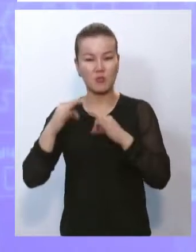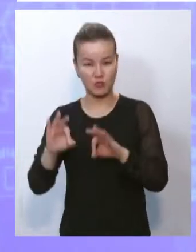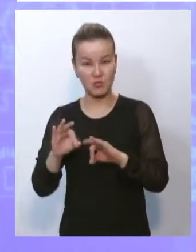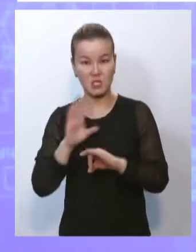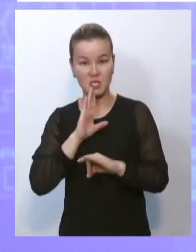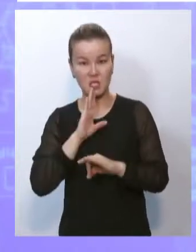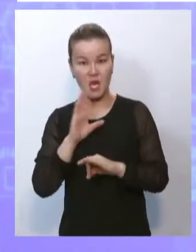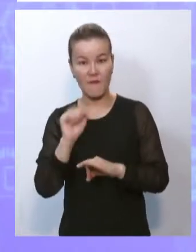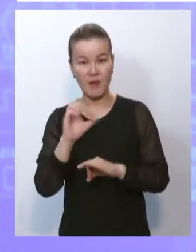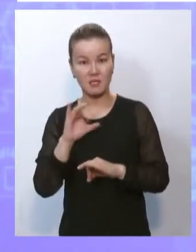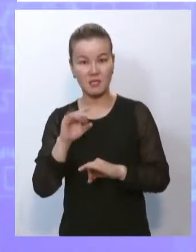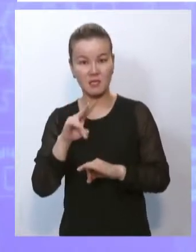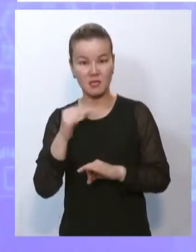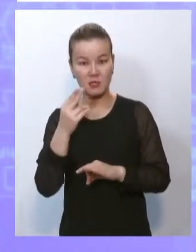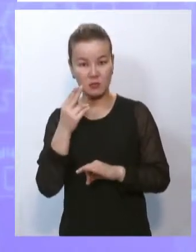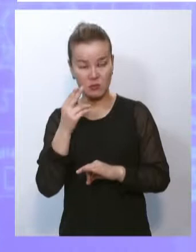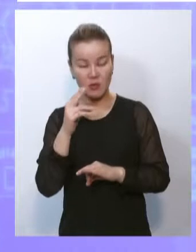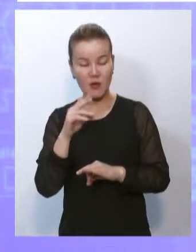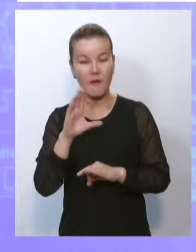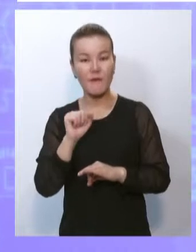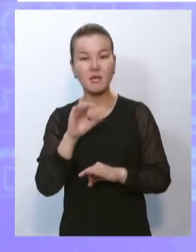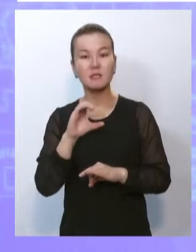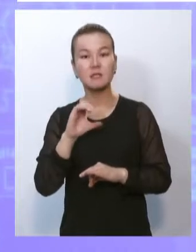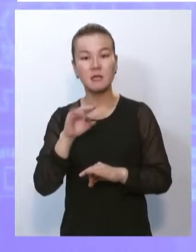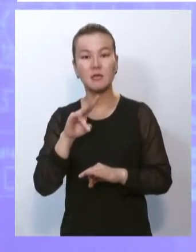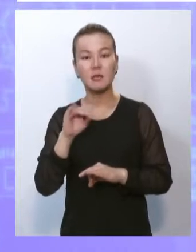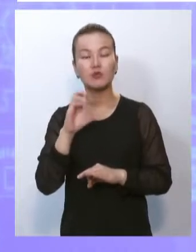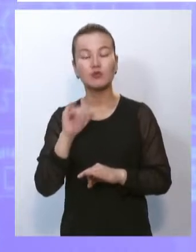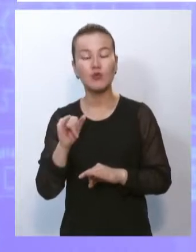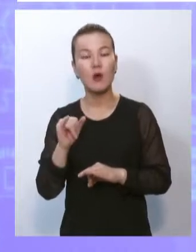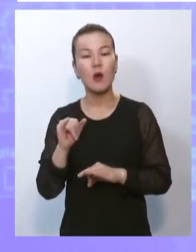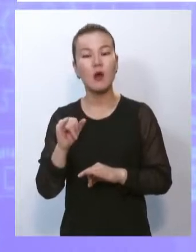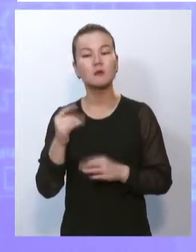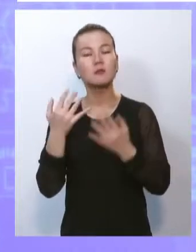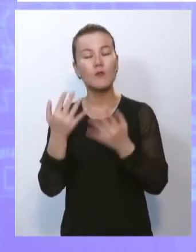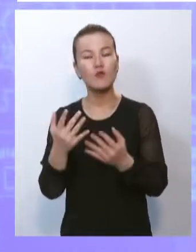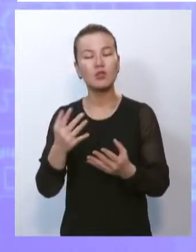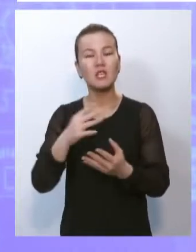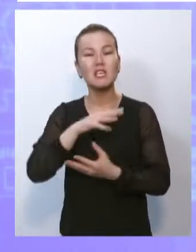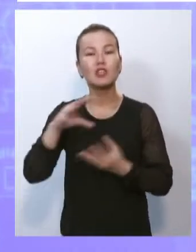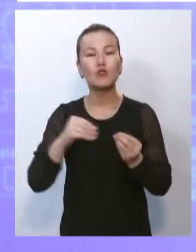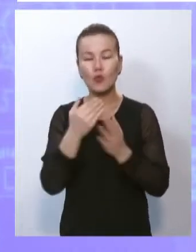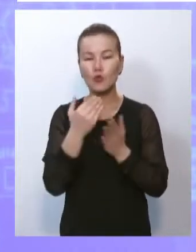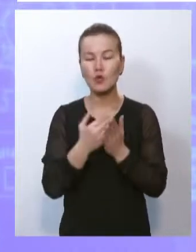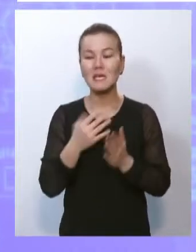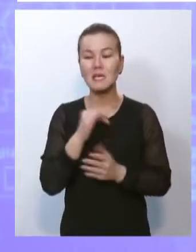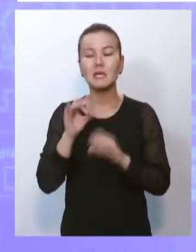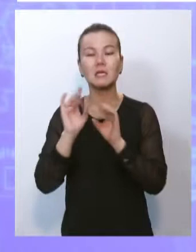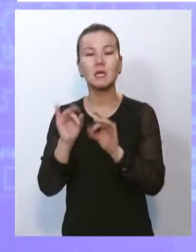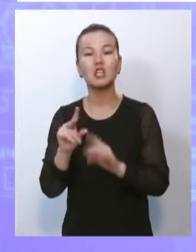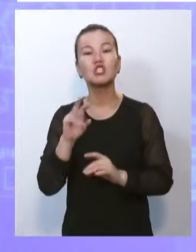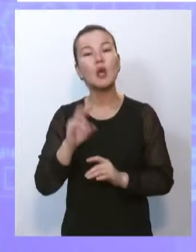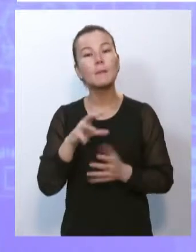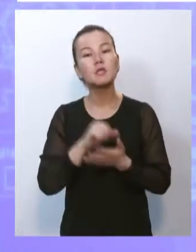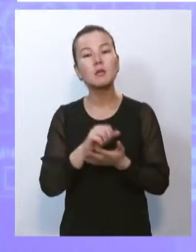подвести итог урока и рассказать ему чем мы сегодня занимались на